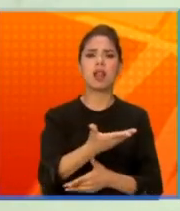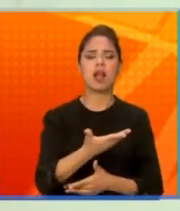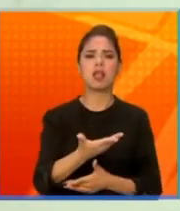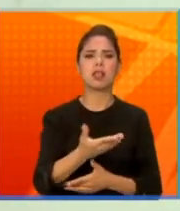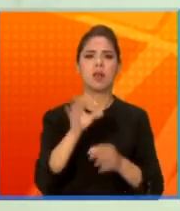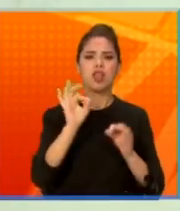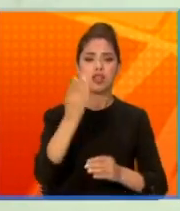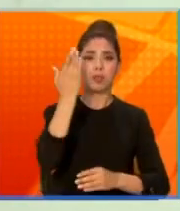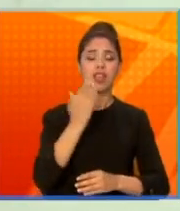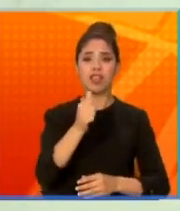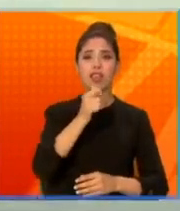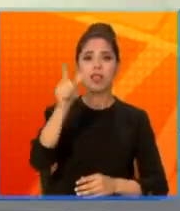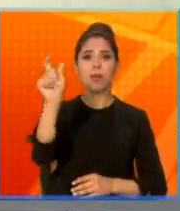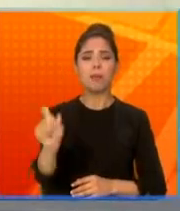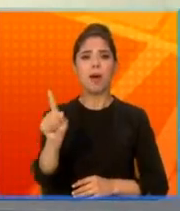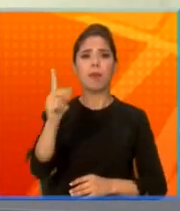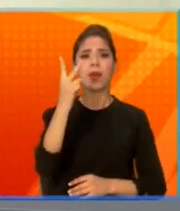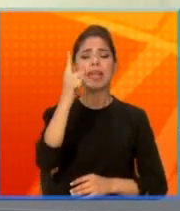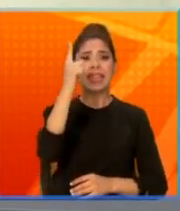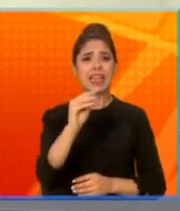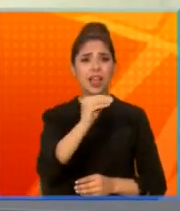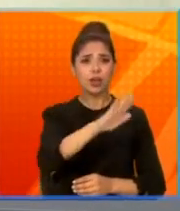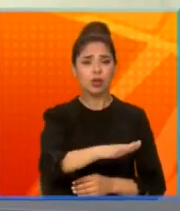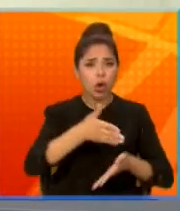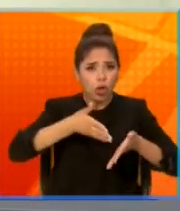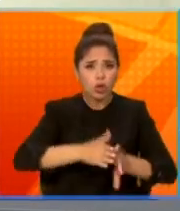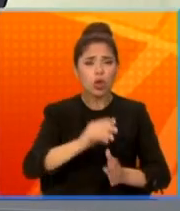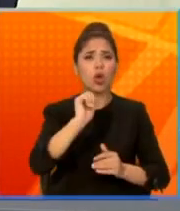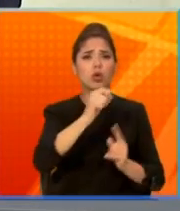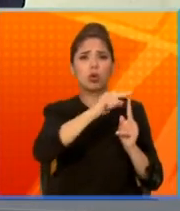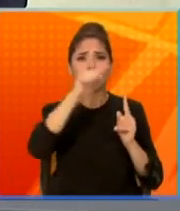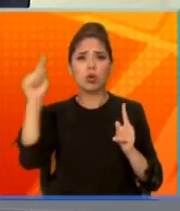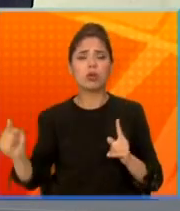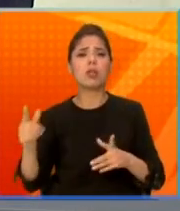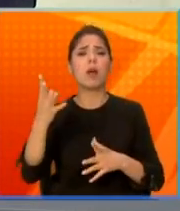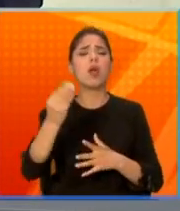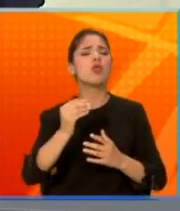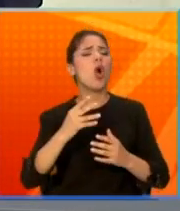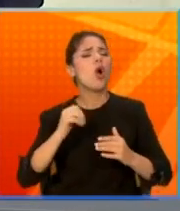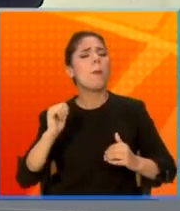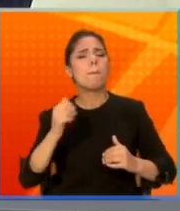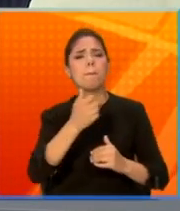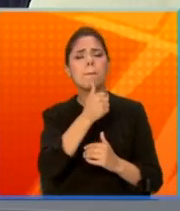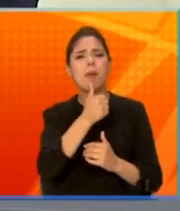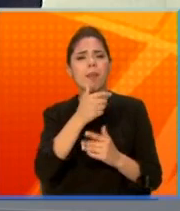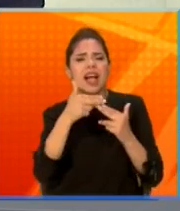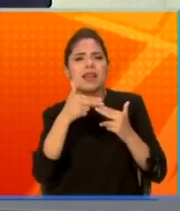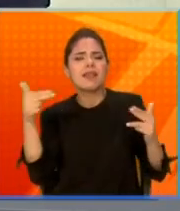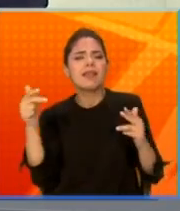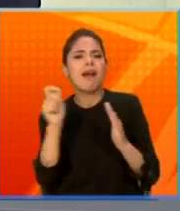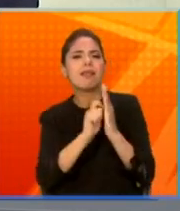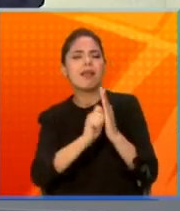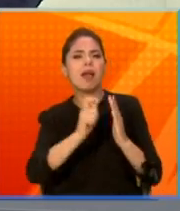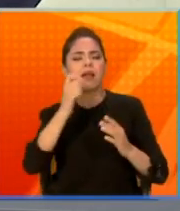gerekirken şimdi izleyeceğiniz buradaysa ilk çocuğu doğduğu günden başlayıp öyle bir öykü balık